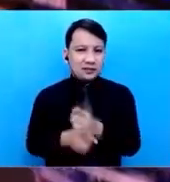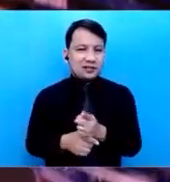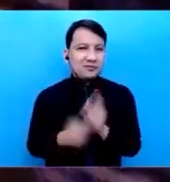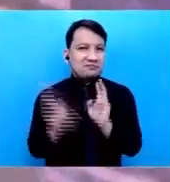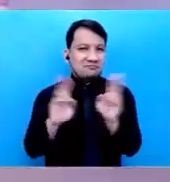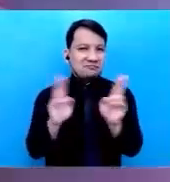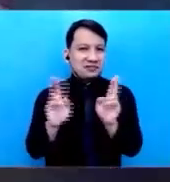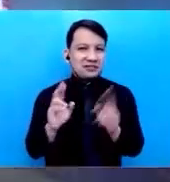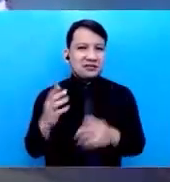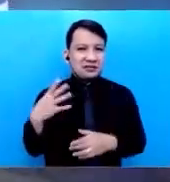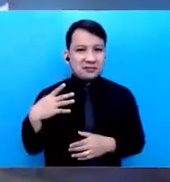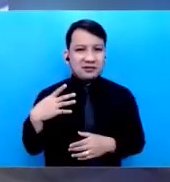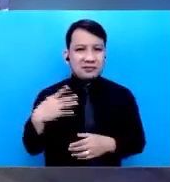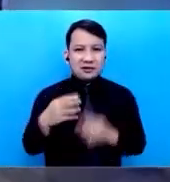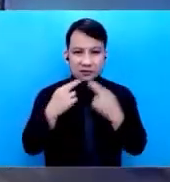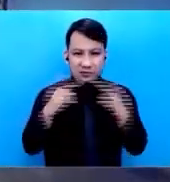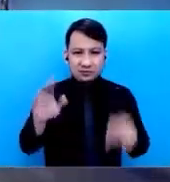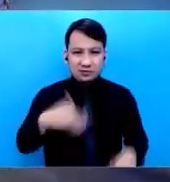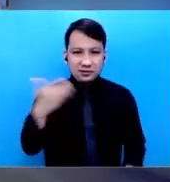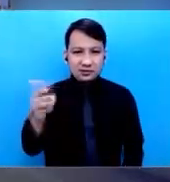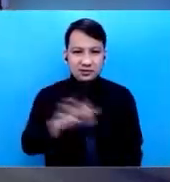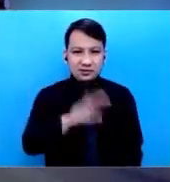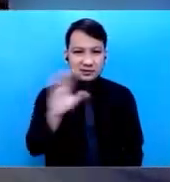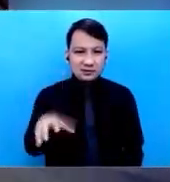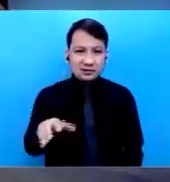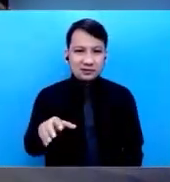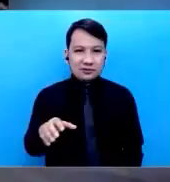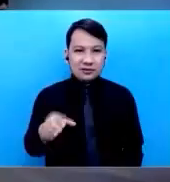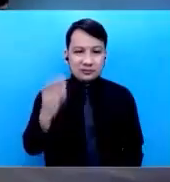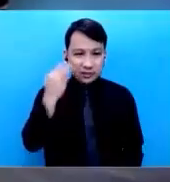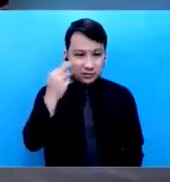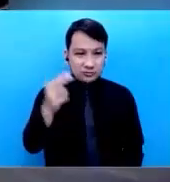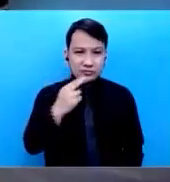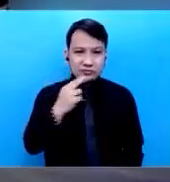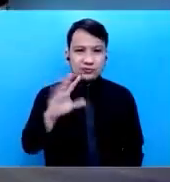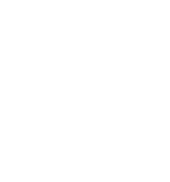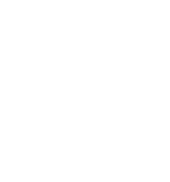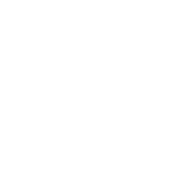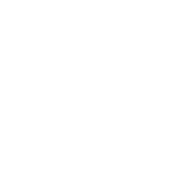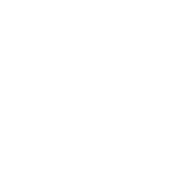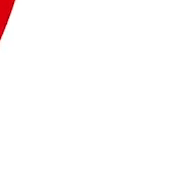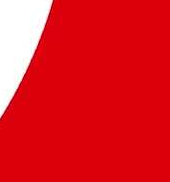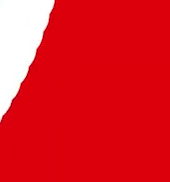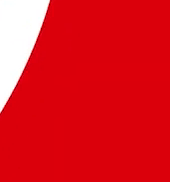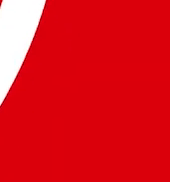Nagbabalita mula sa Frontline, Marian Enriquez, News 5.